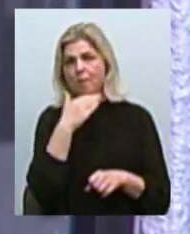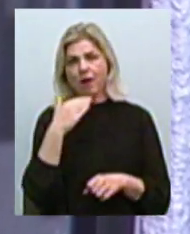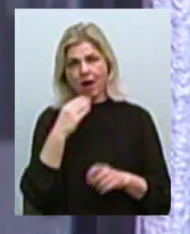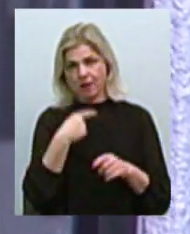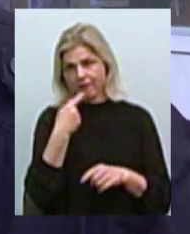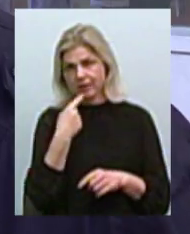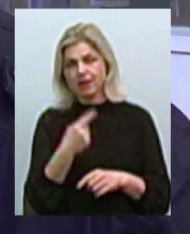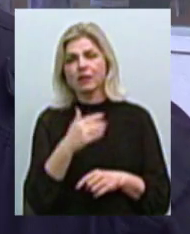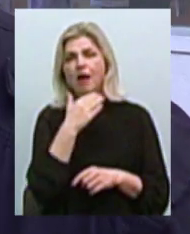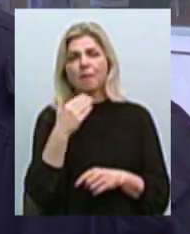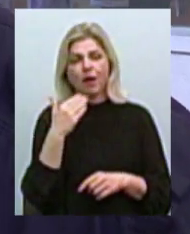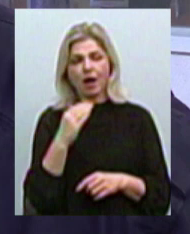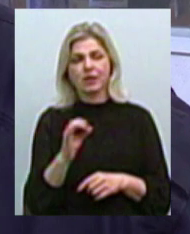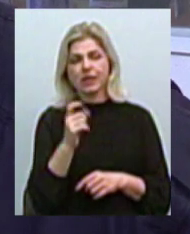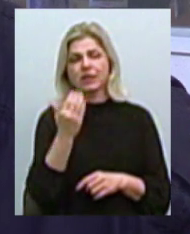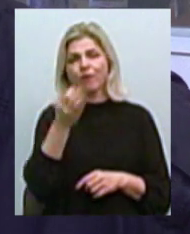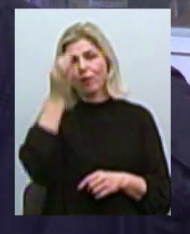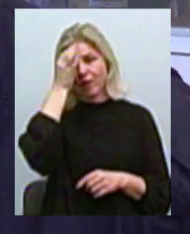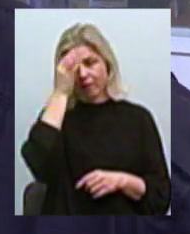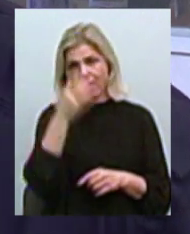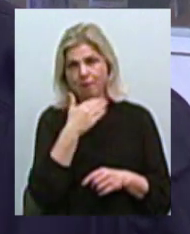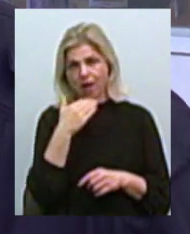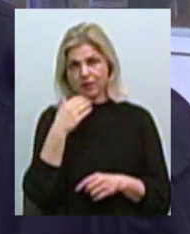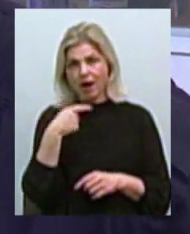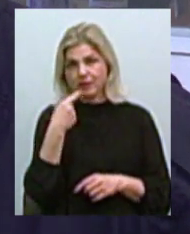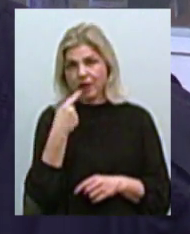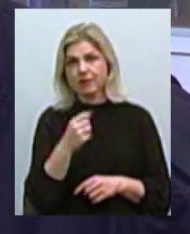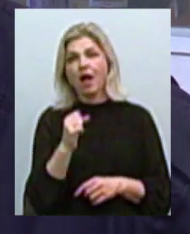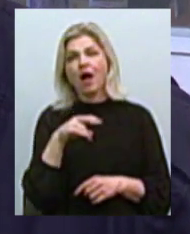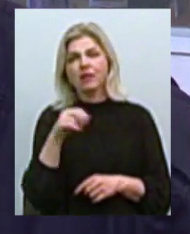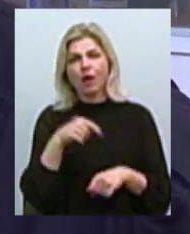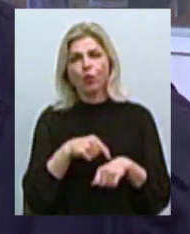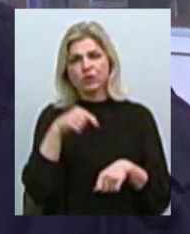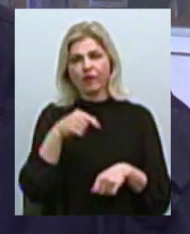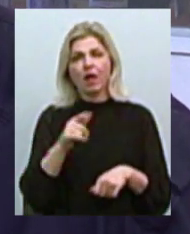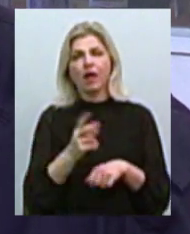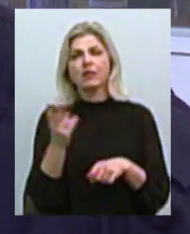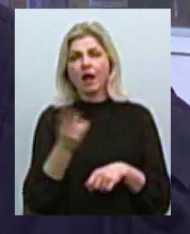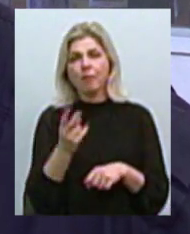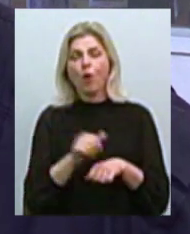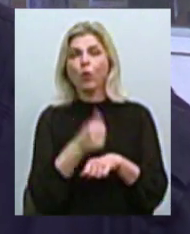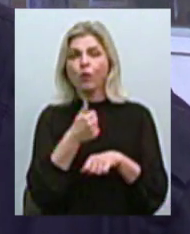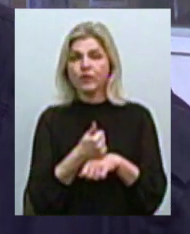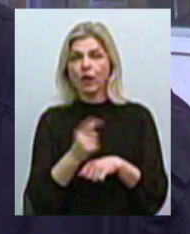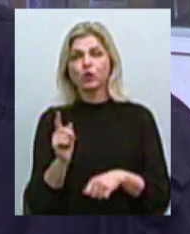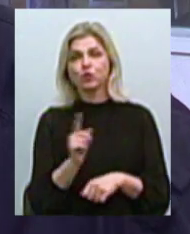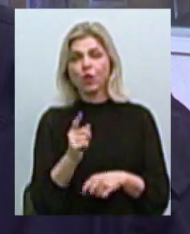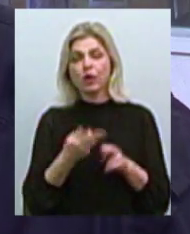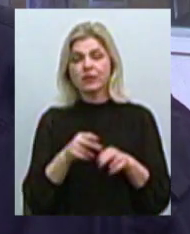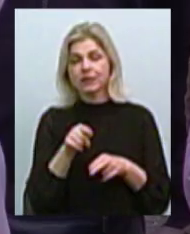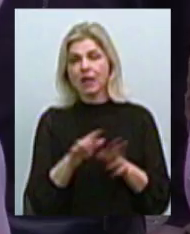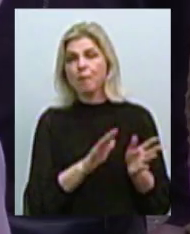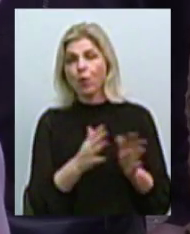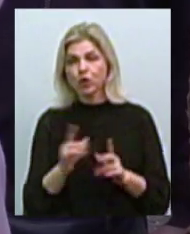багато про кожного загиблого можна казати. Але, знаєте, усвідомлювати треба головне, що ці події, які